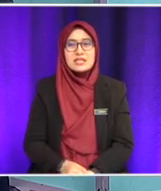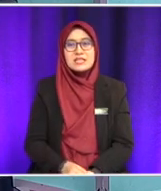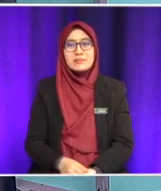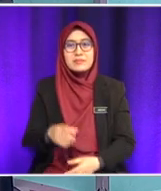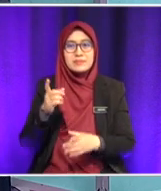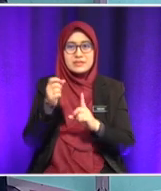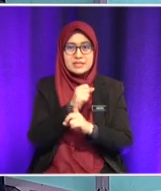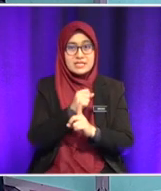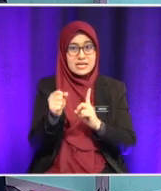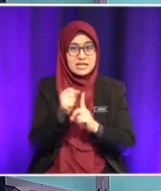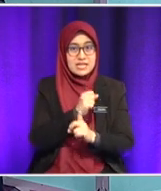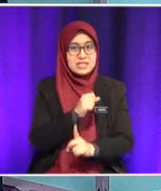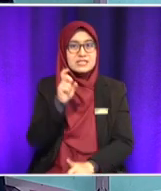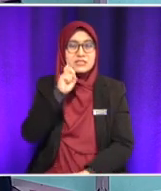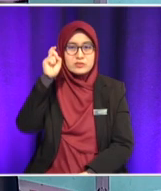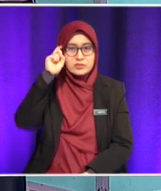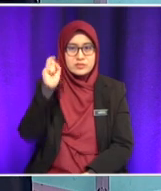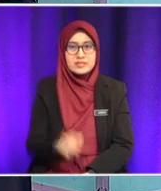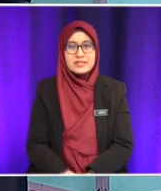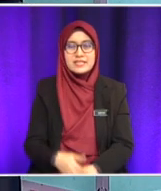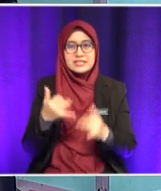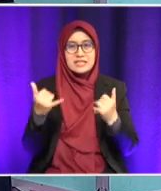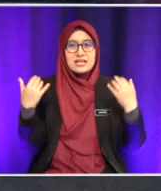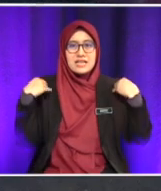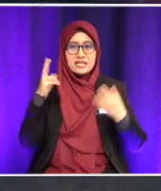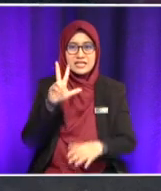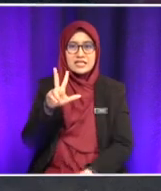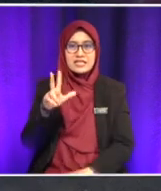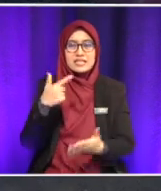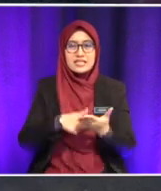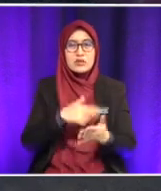lagi siapa angkat tangan